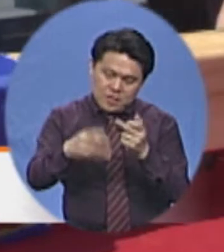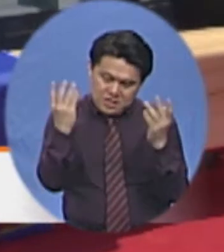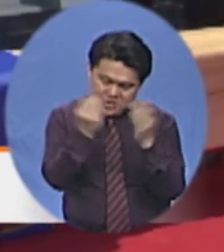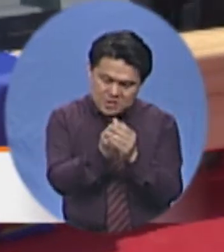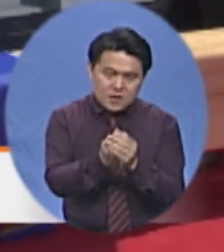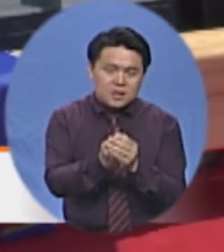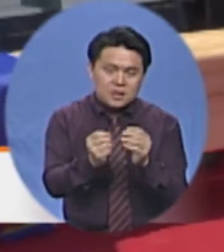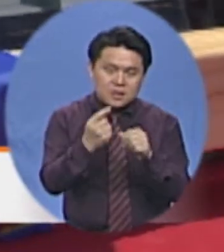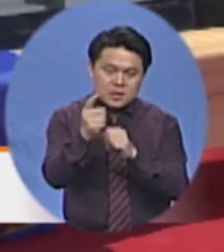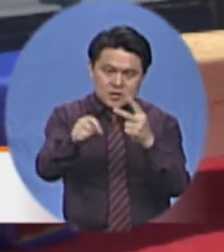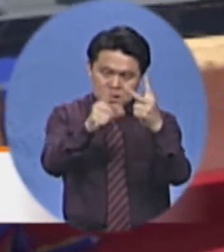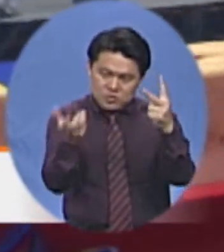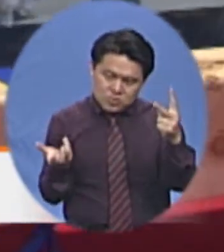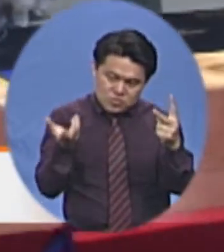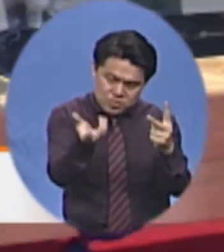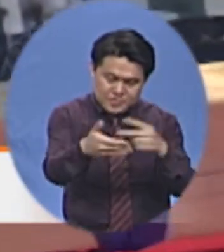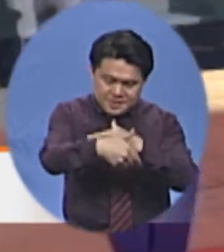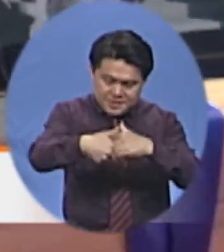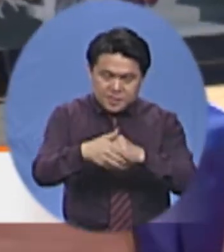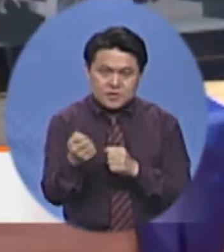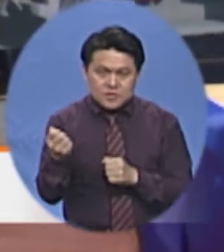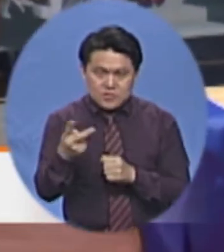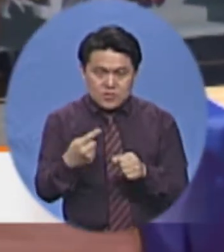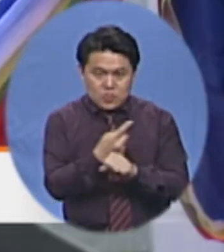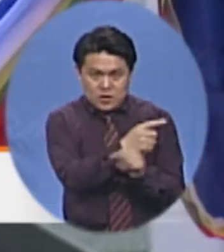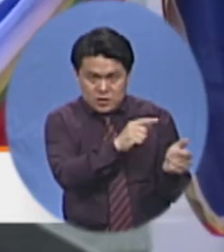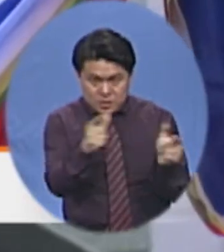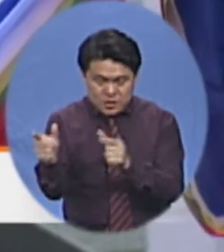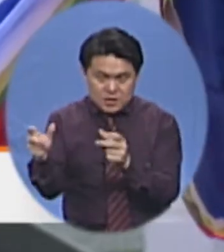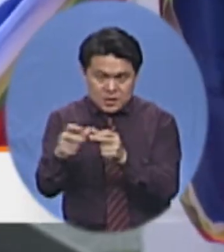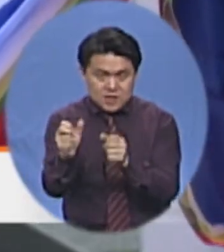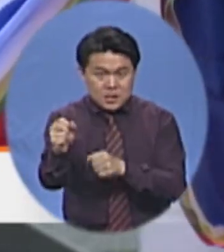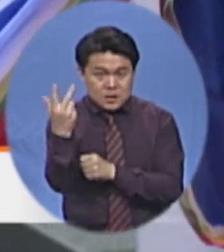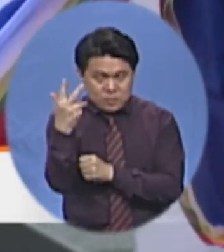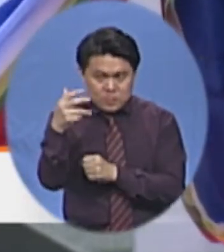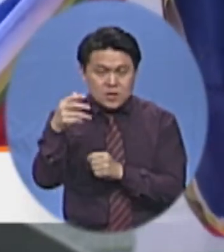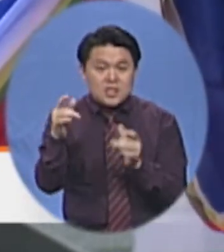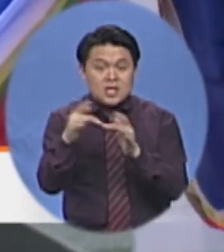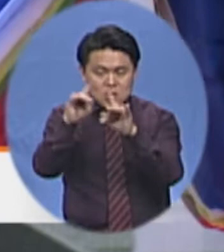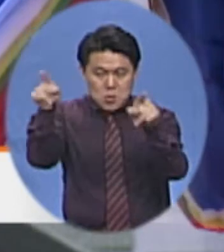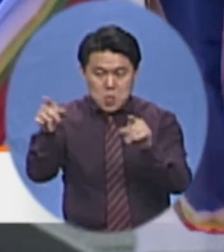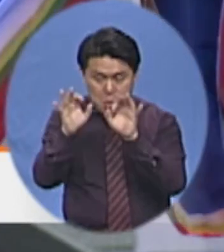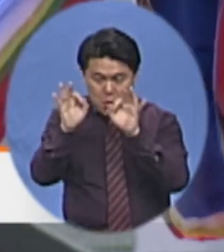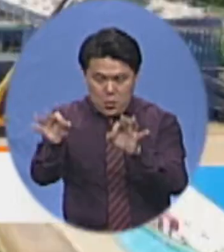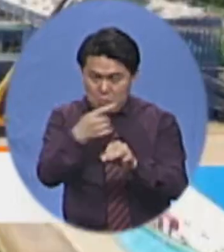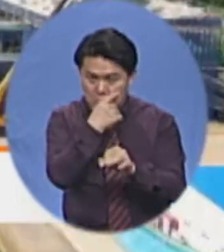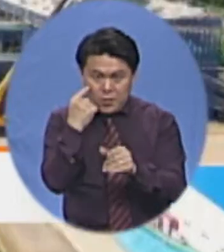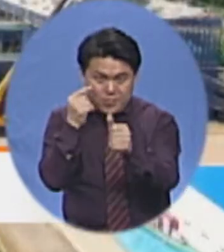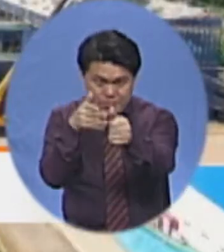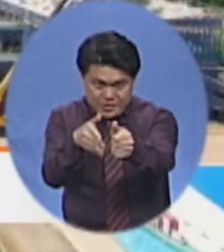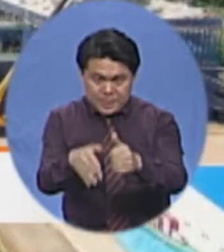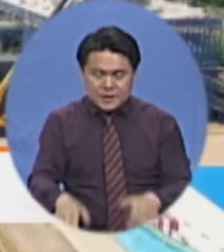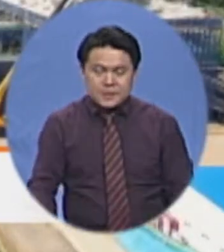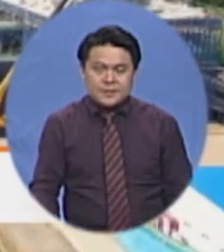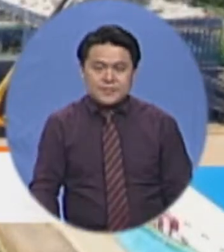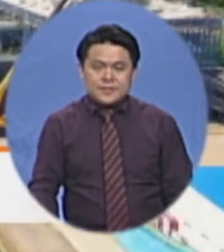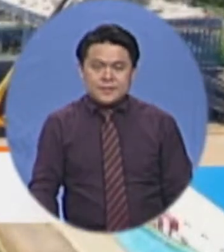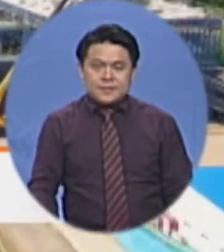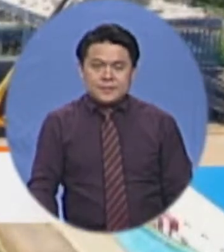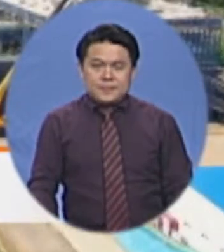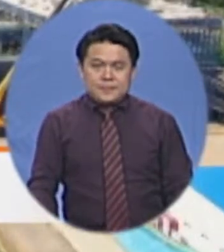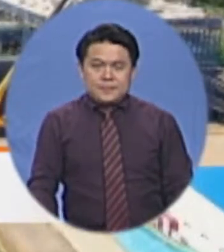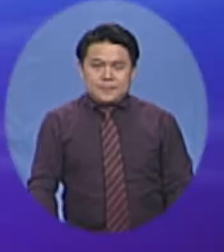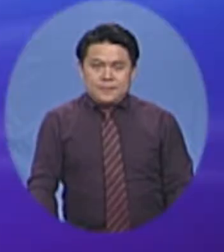내년 2월 입주 예정입니다. 이 밖의 소식은 장애인신문과 웰페어뉴스 홈페이지를 통해 확인하실 수 있습니다.